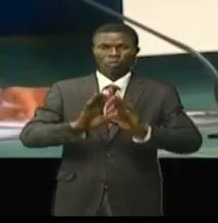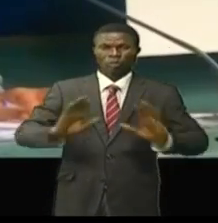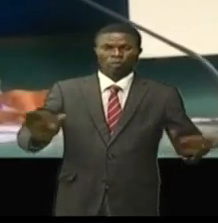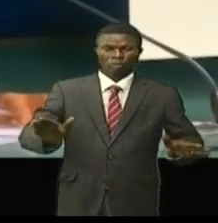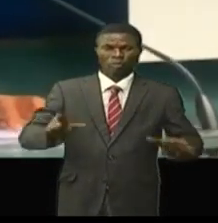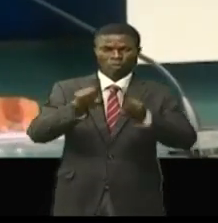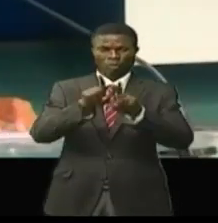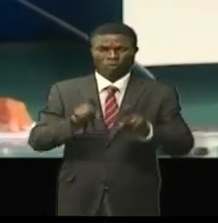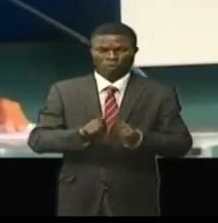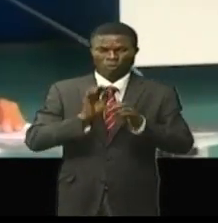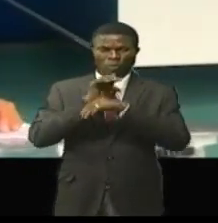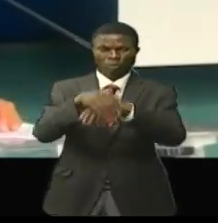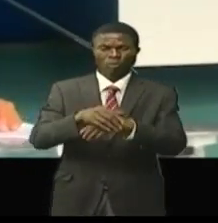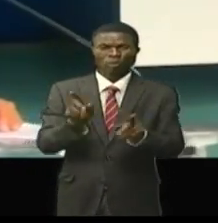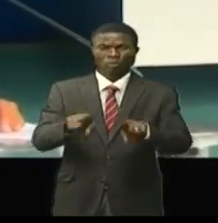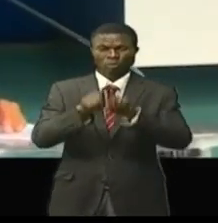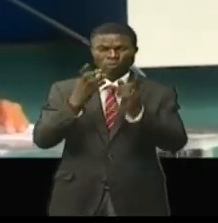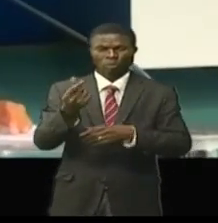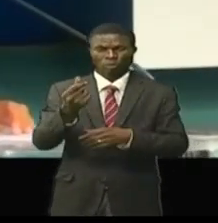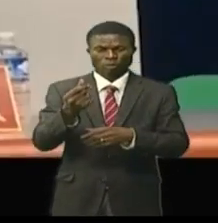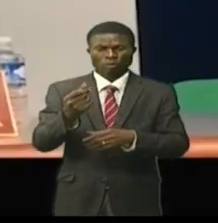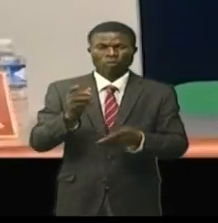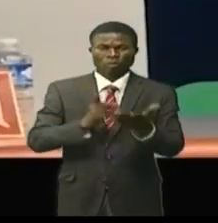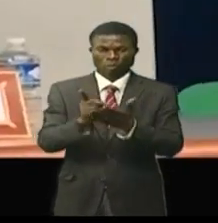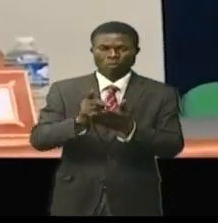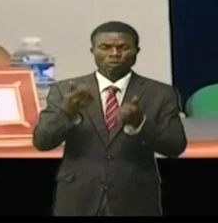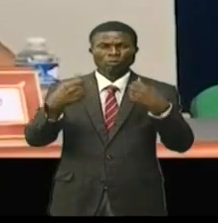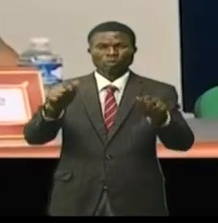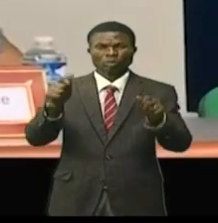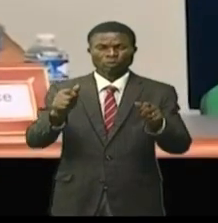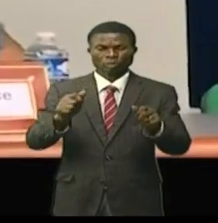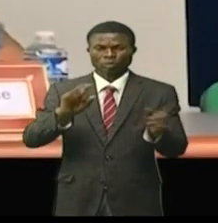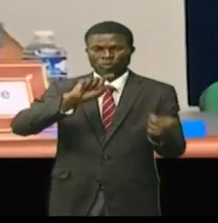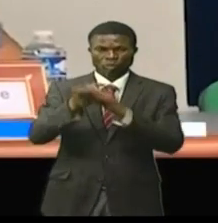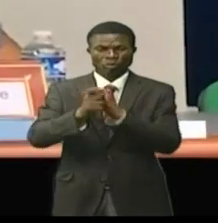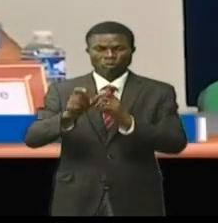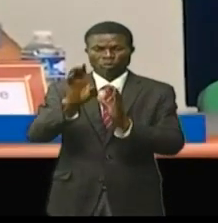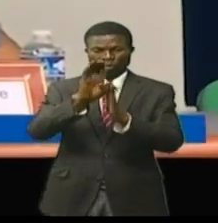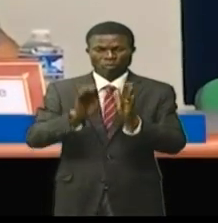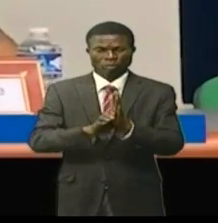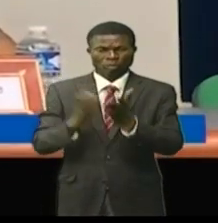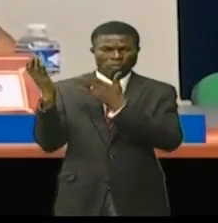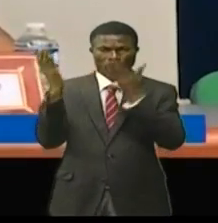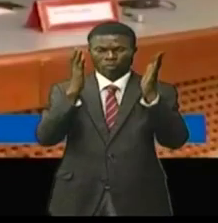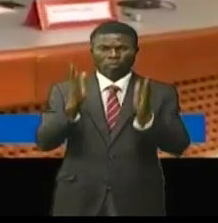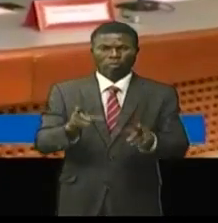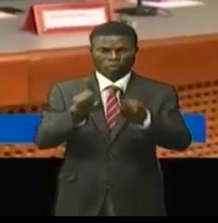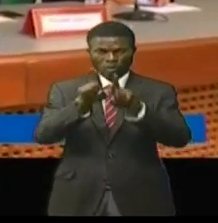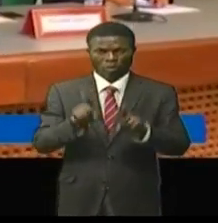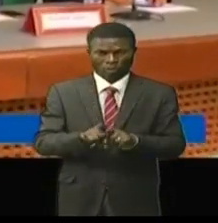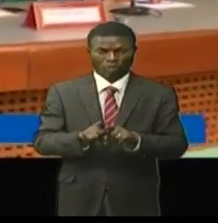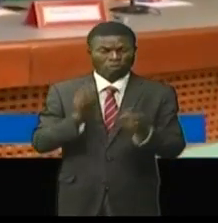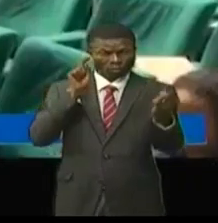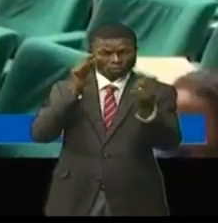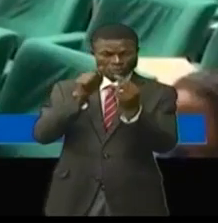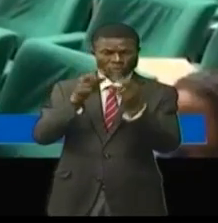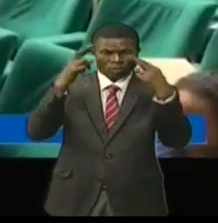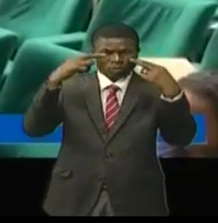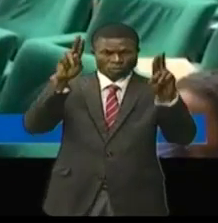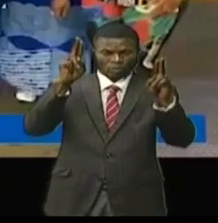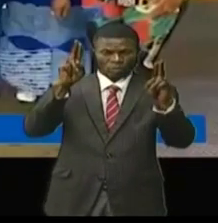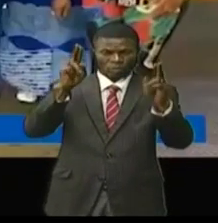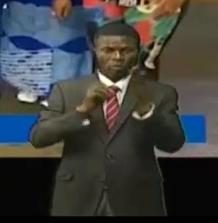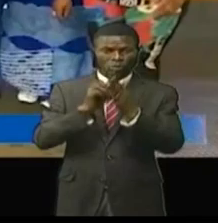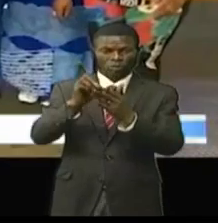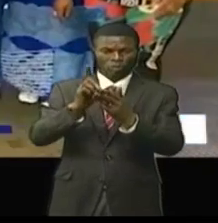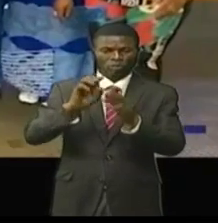capacitation, l'accès au crédit et l'octroi de marché pour l'amélioration du climat des affaires, et ce dans le but d'atteindre l'émergence